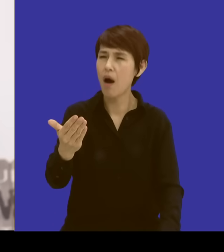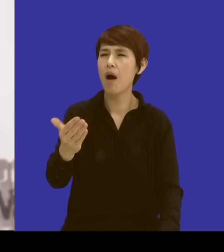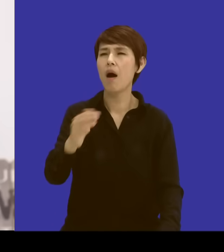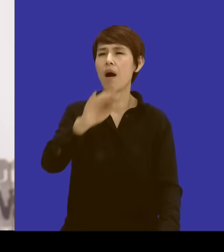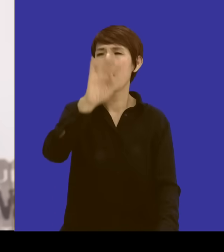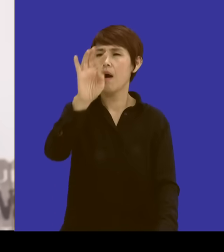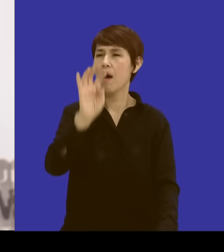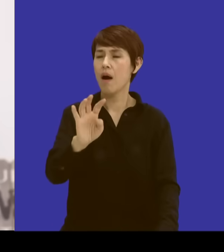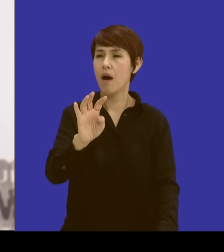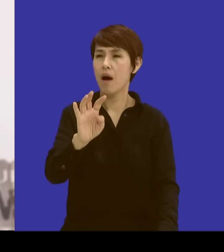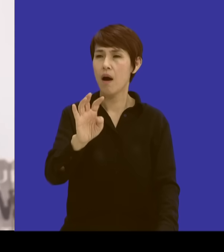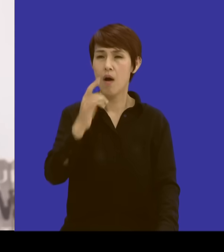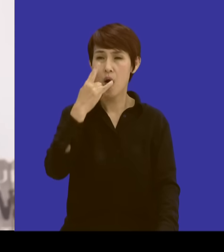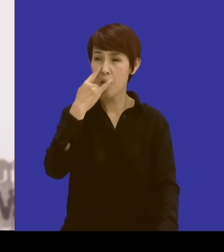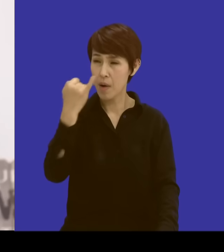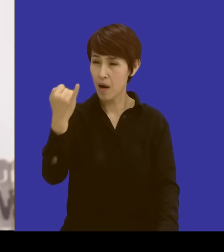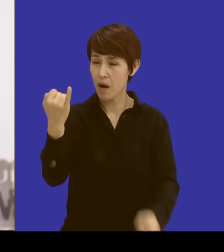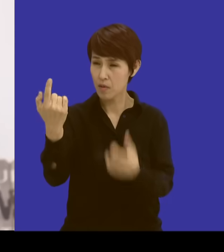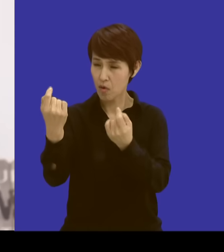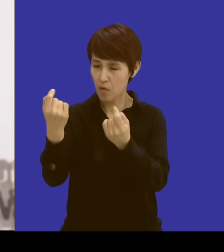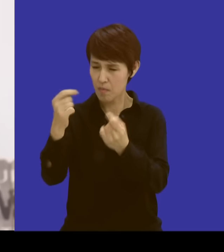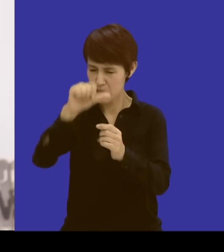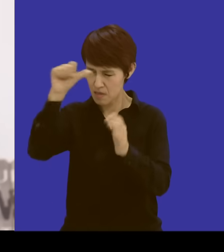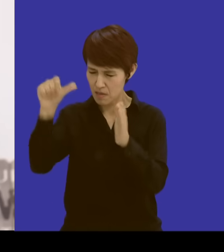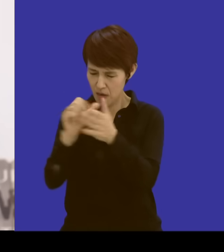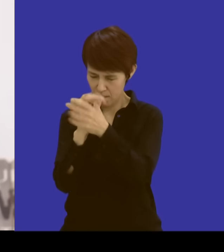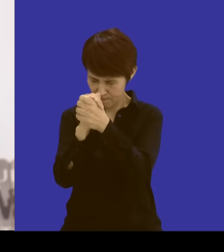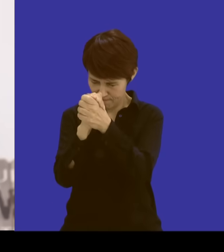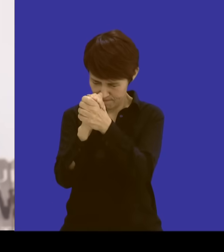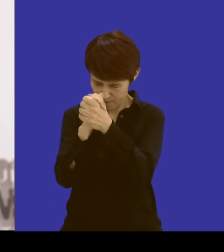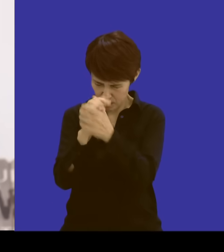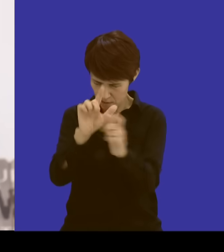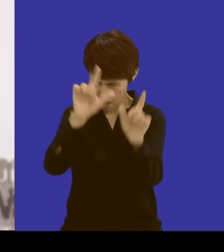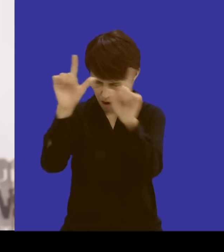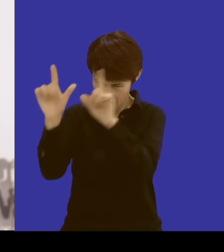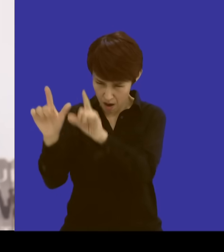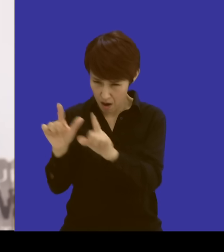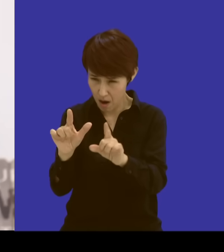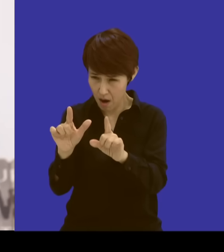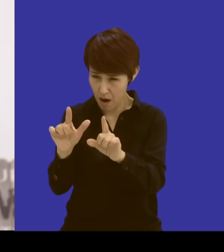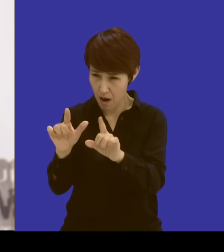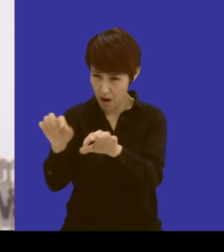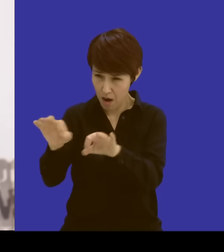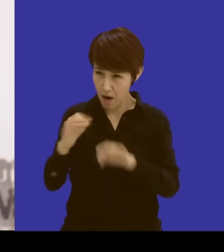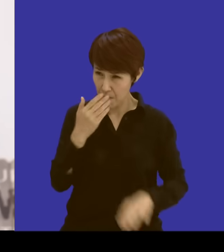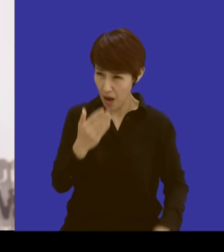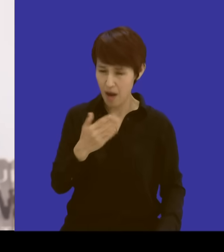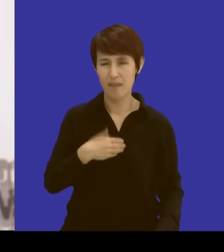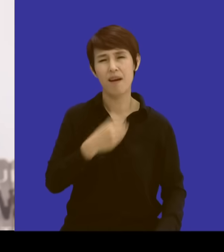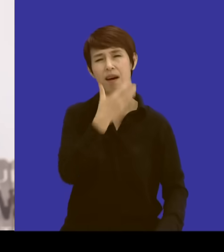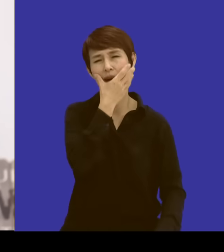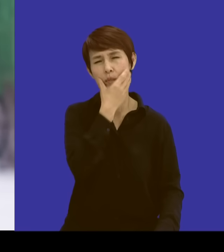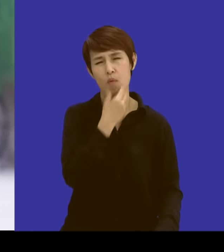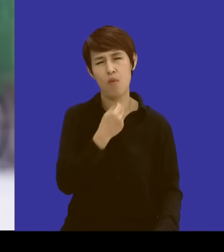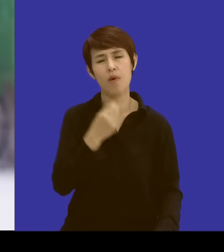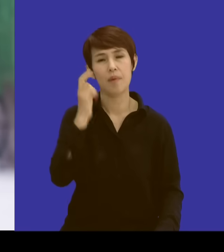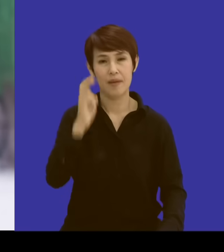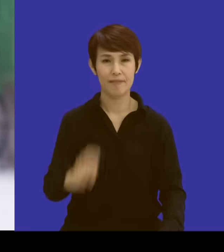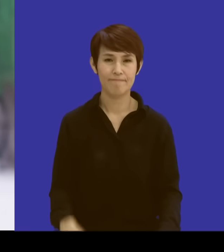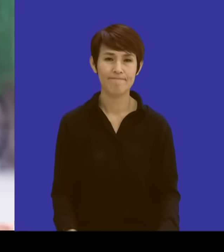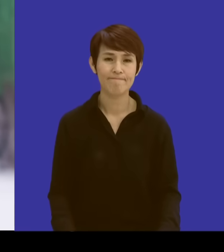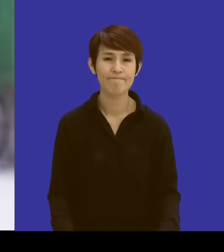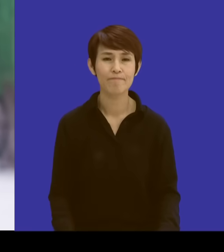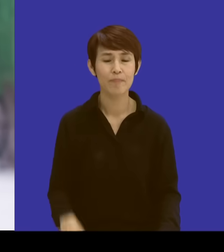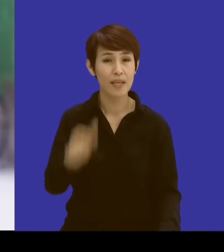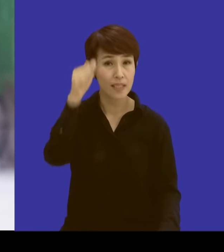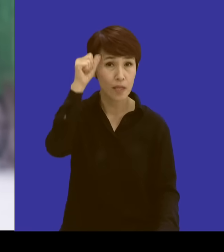어머니처럼 인생의 마지막을 살 수 있다면 참 내 인생이 복되겠다. 그런 생각을 지금 하게 되죠. 그래서 이게 돌고 돌아서